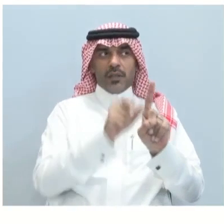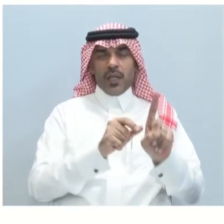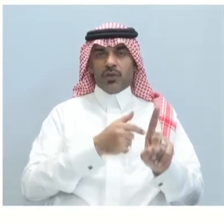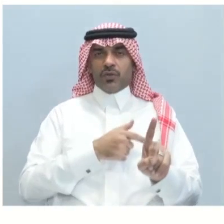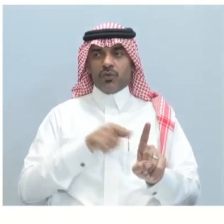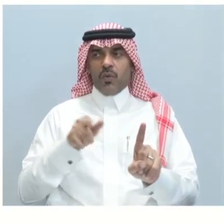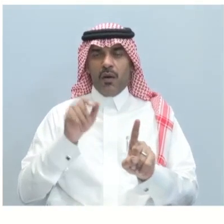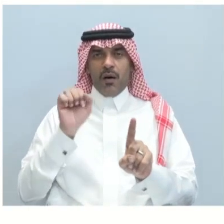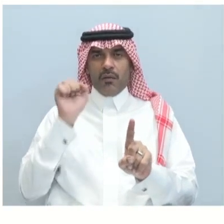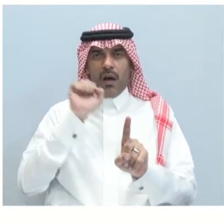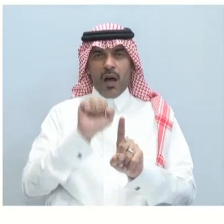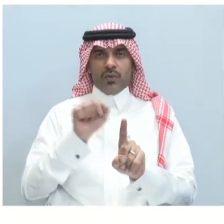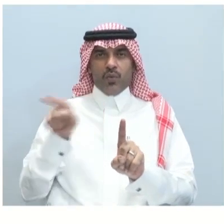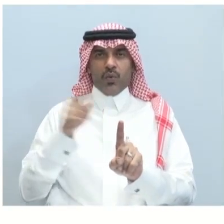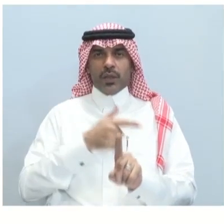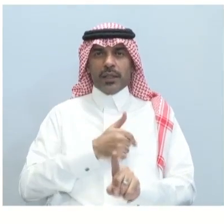الاقتصادي